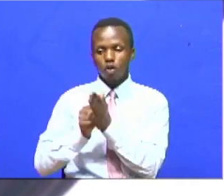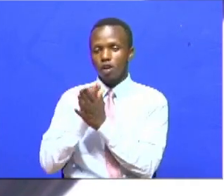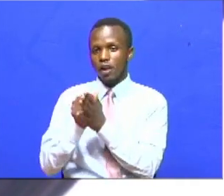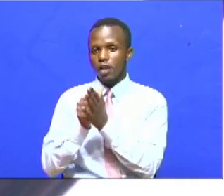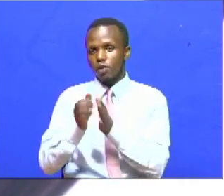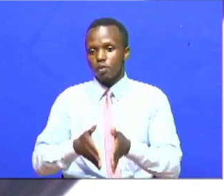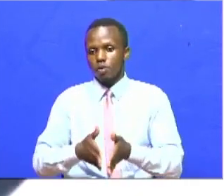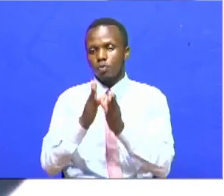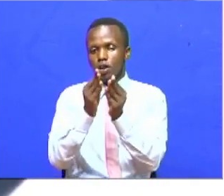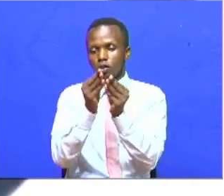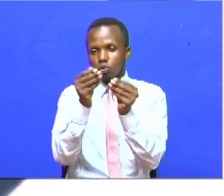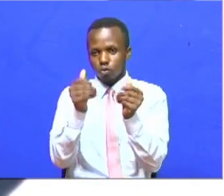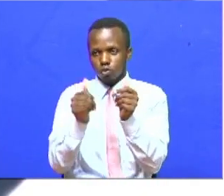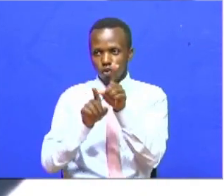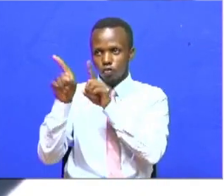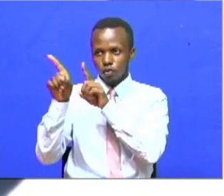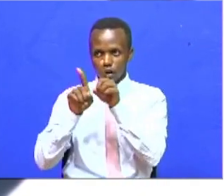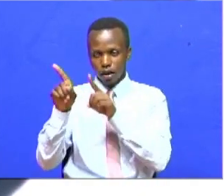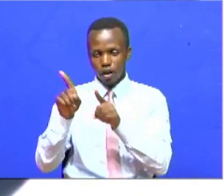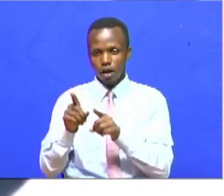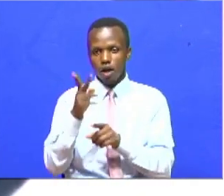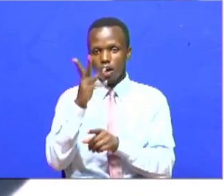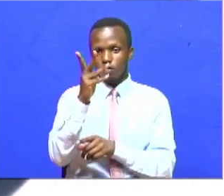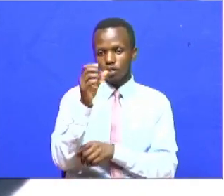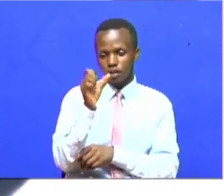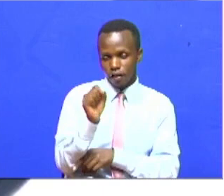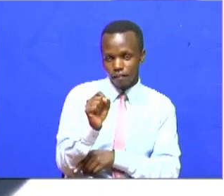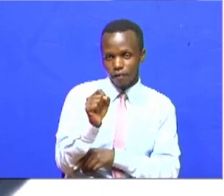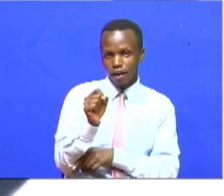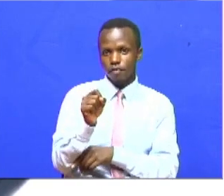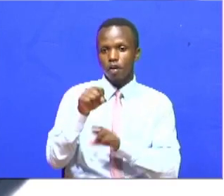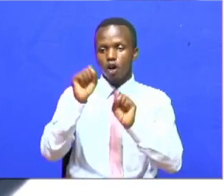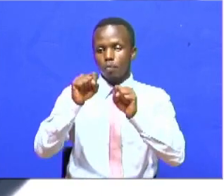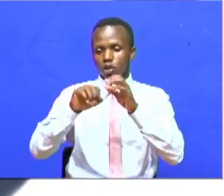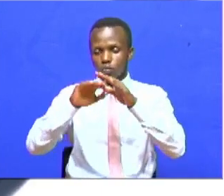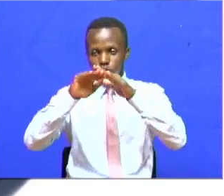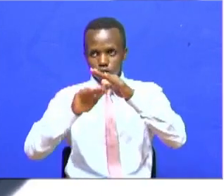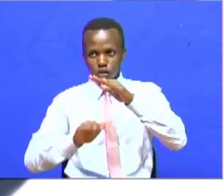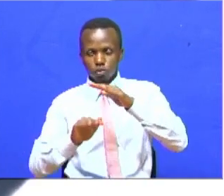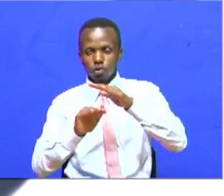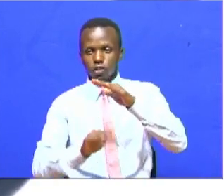kurahisisha usafiri. 145 inaendelea kuteremuka, si ndio?